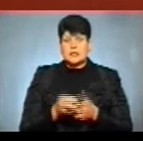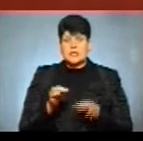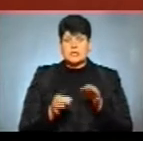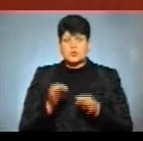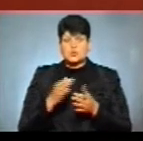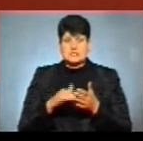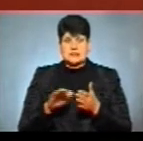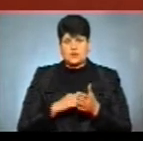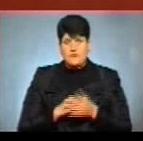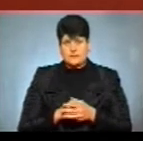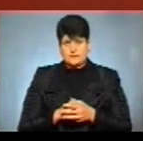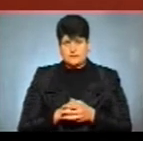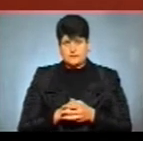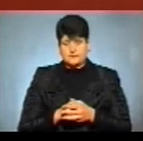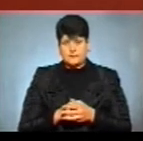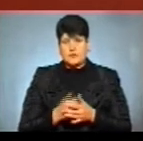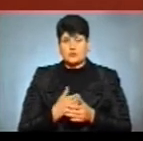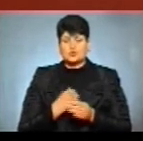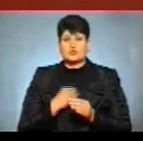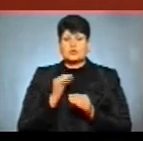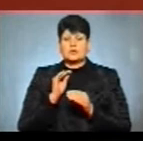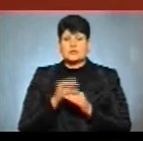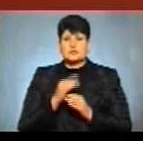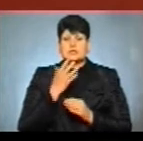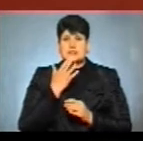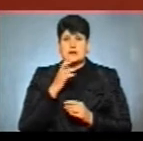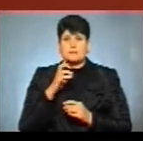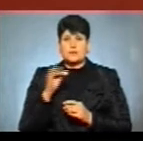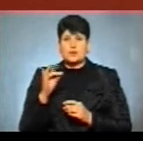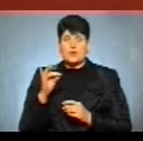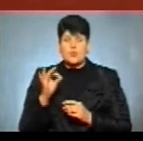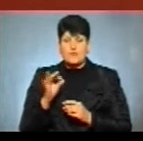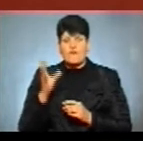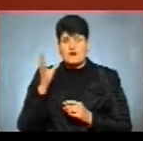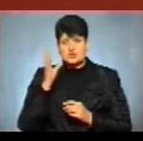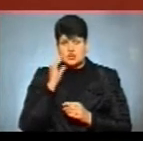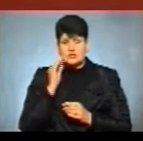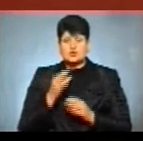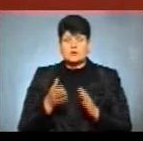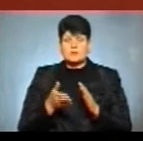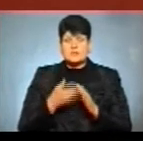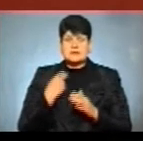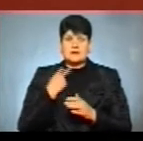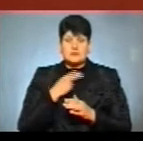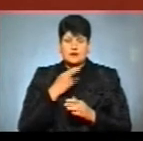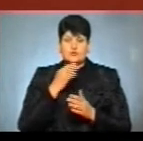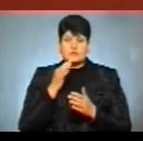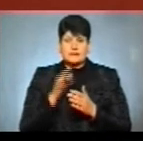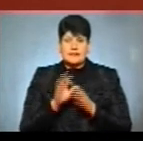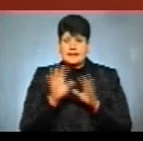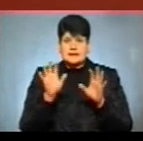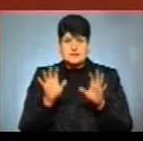суд скасував. Так. Ну, власне, хочу додати, що Національне бюро вважає, що позбавлення кримінальної відповідальності за незаконне